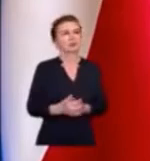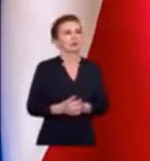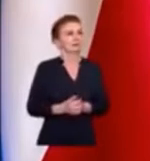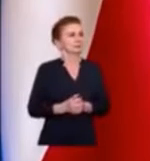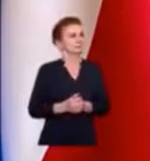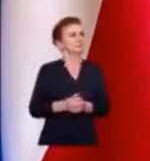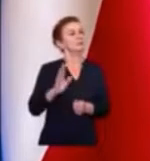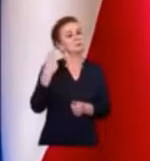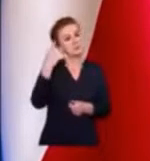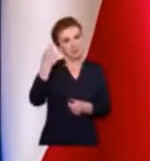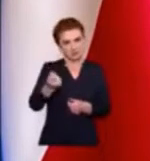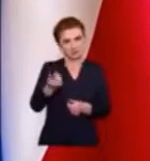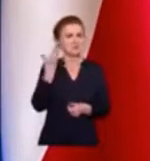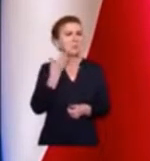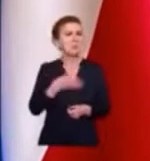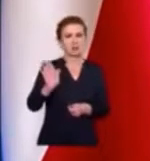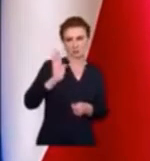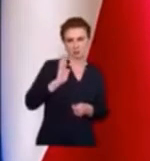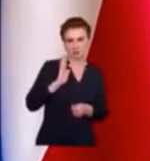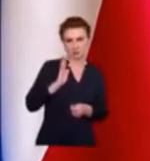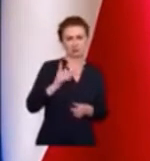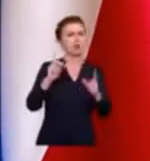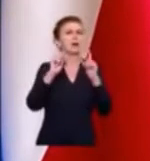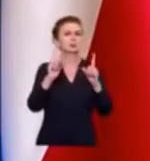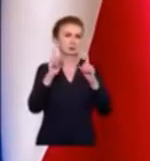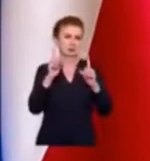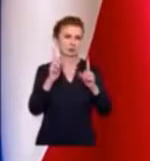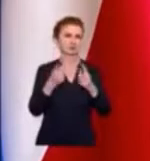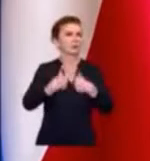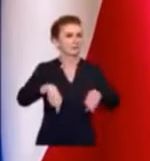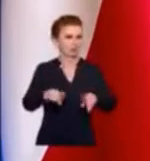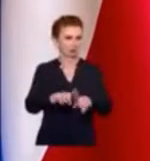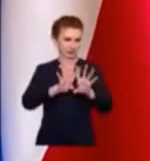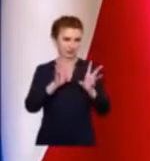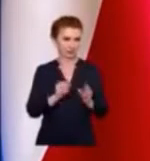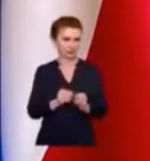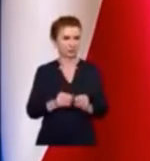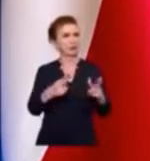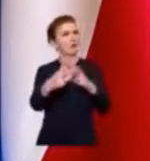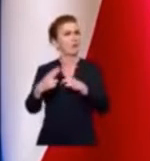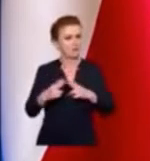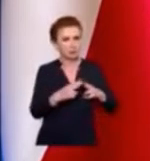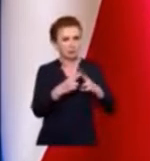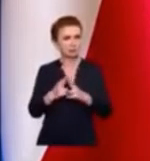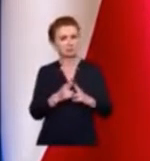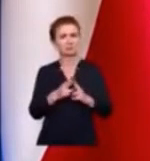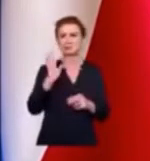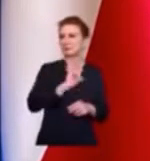bezpiecznie, bardzo ostrożnie i w porozumieniu z ekspertami,